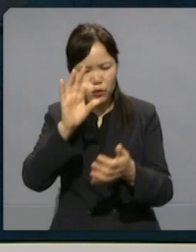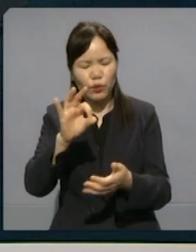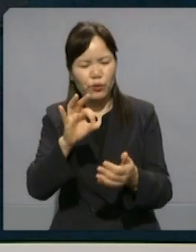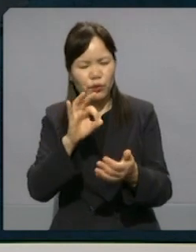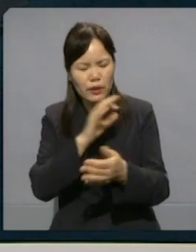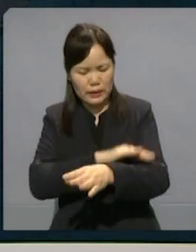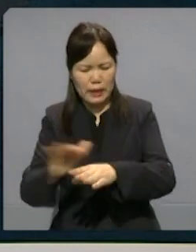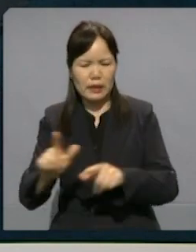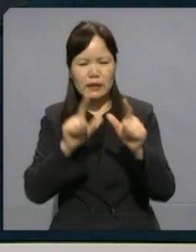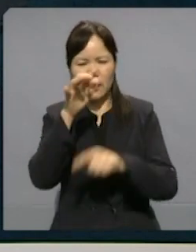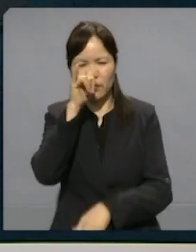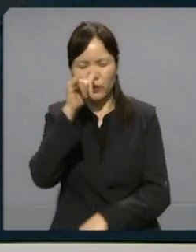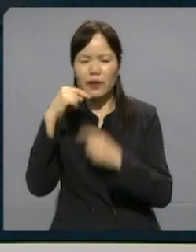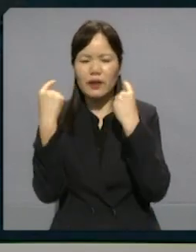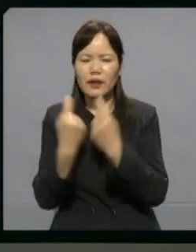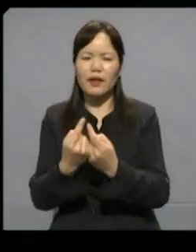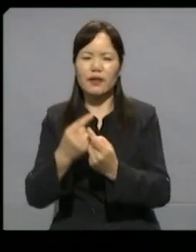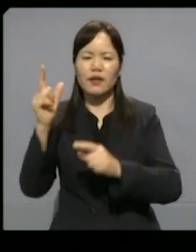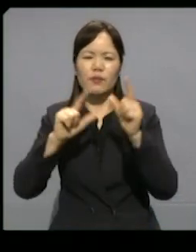개인의 일탈로 볼 수 없습니다.